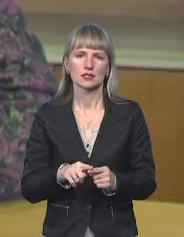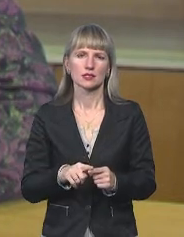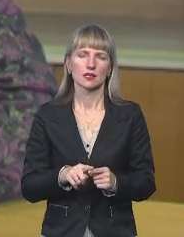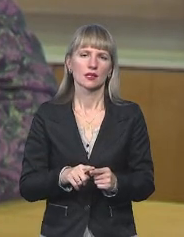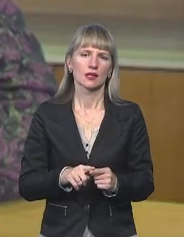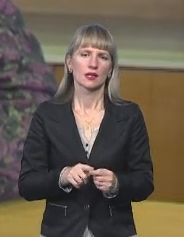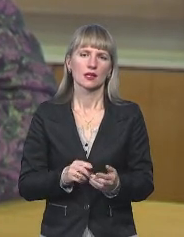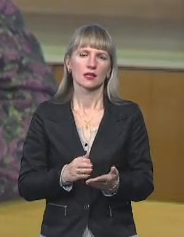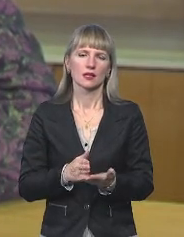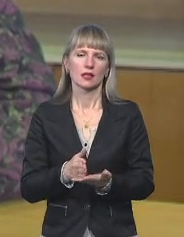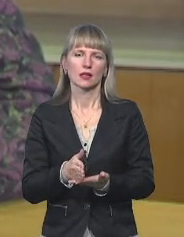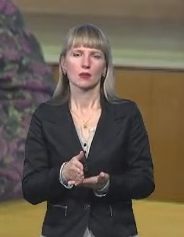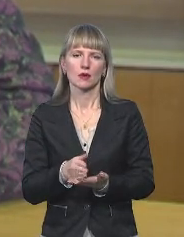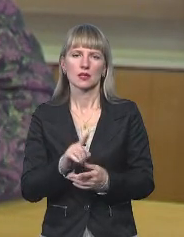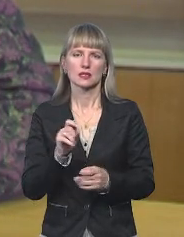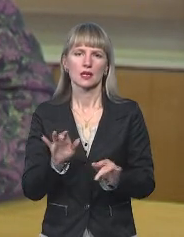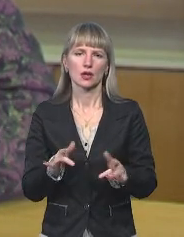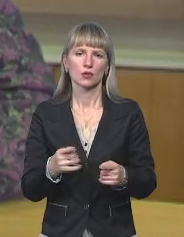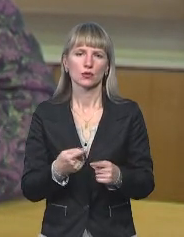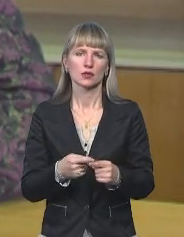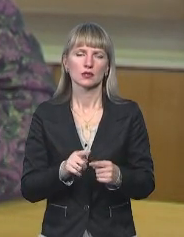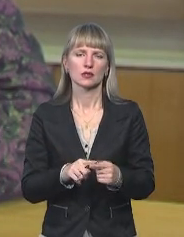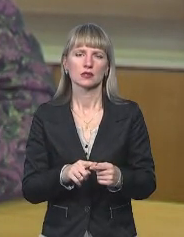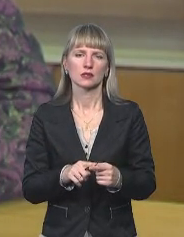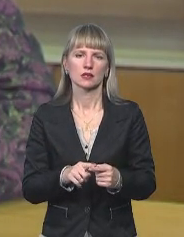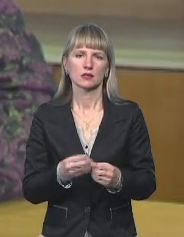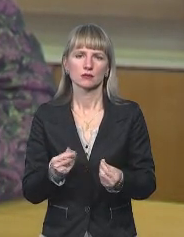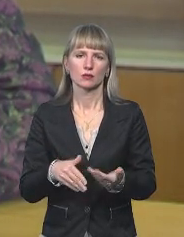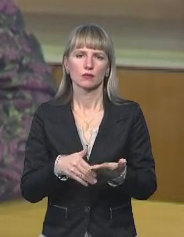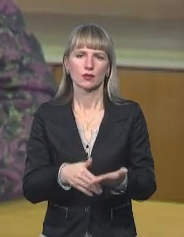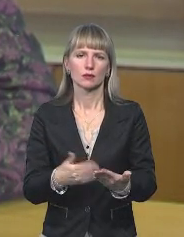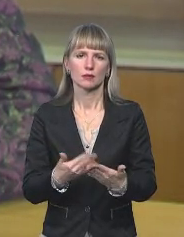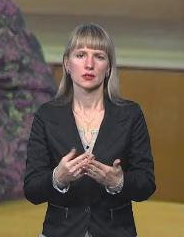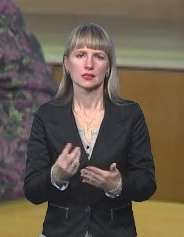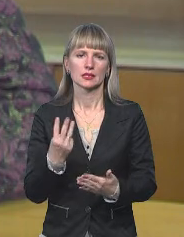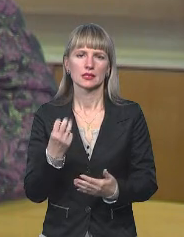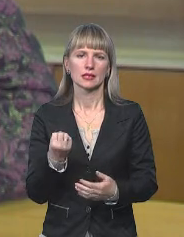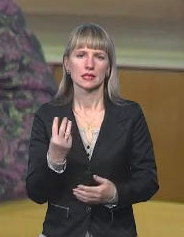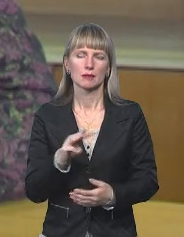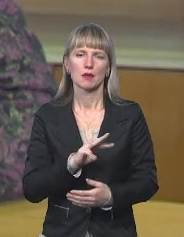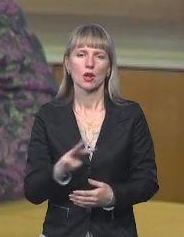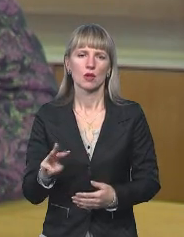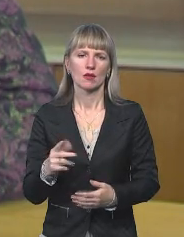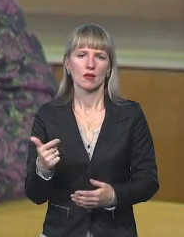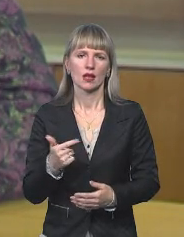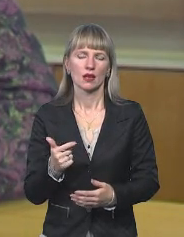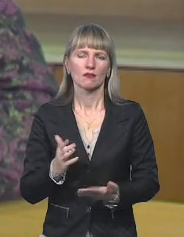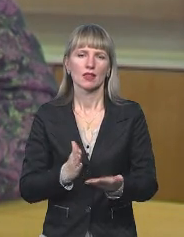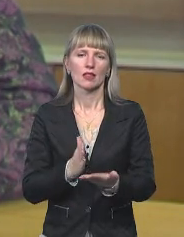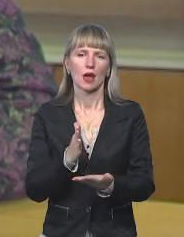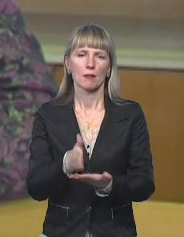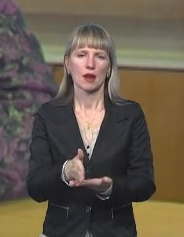направлено було саме за рахунок цієї субвенції. Це близько 13 мільйонів гривень.